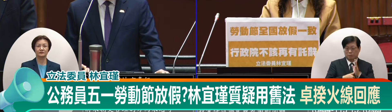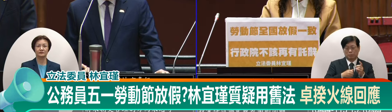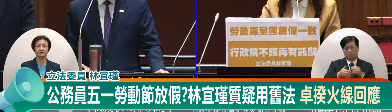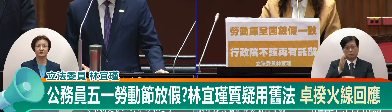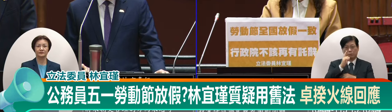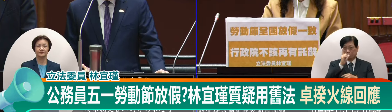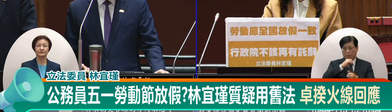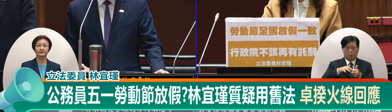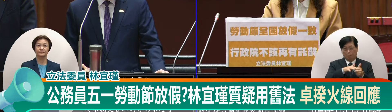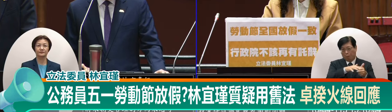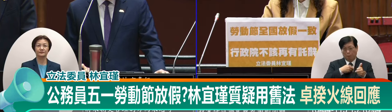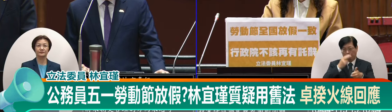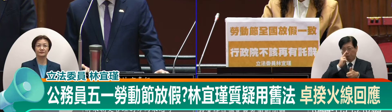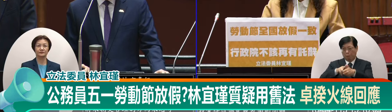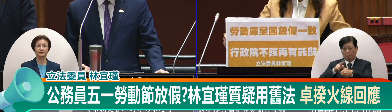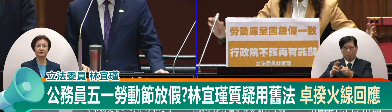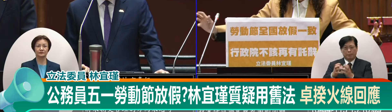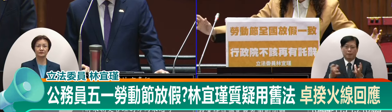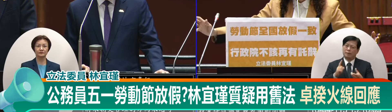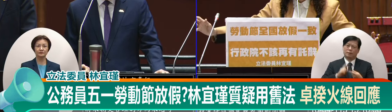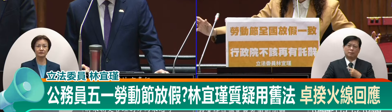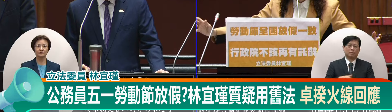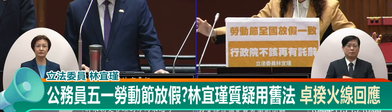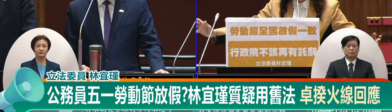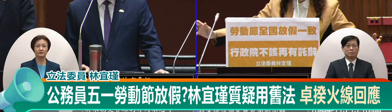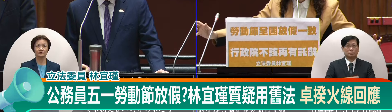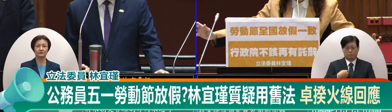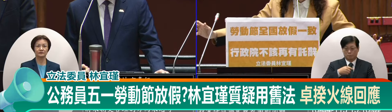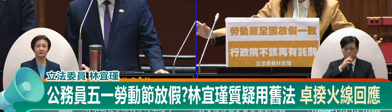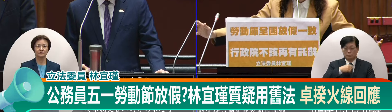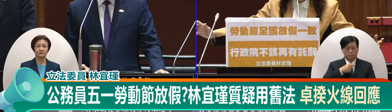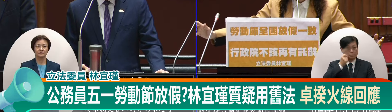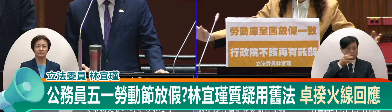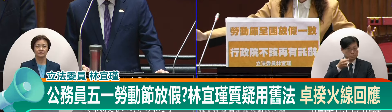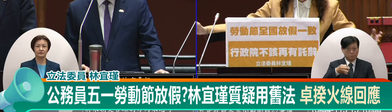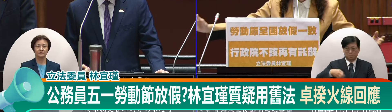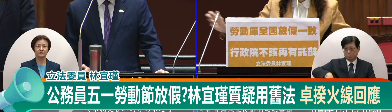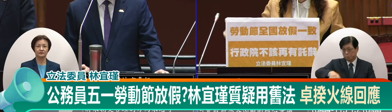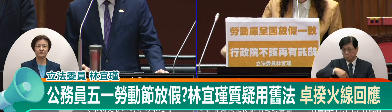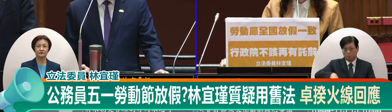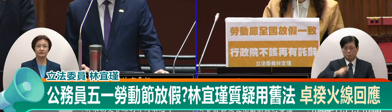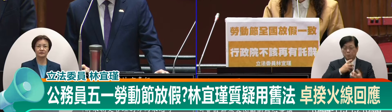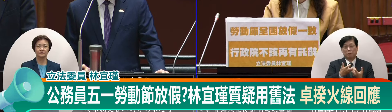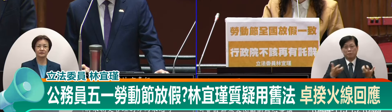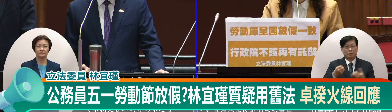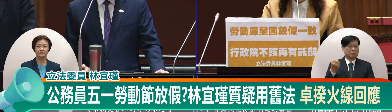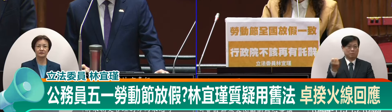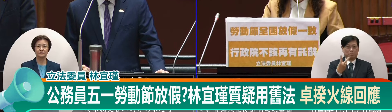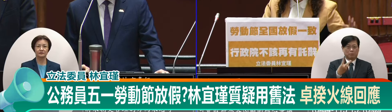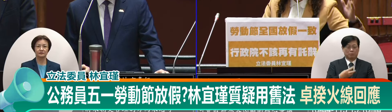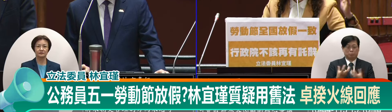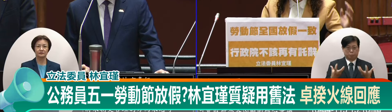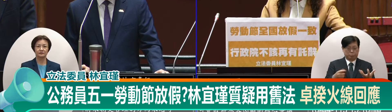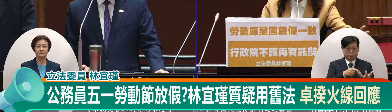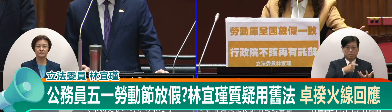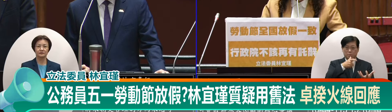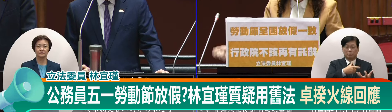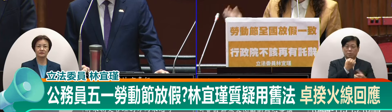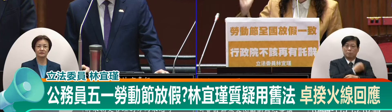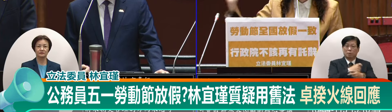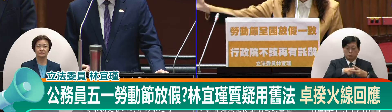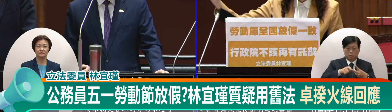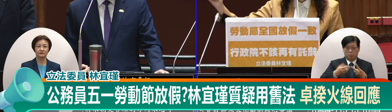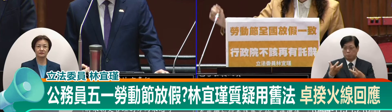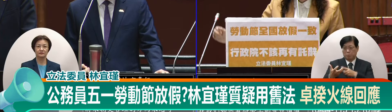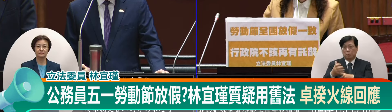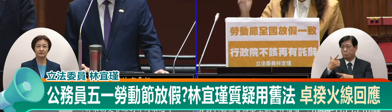头破坏劳动者的团结。我们把所谓的受薪者阶级硬生生把它分成两块，一块叫做劳工，一